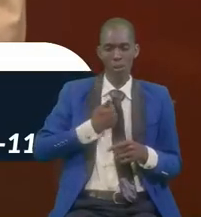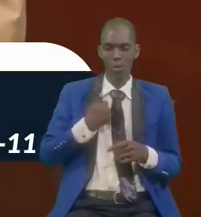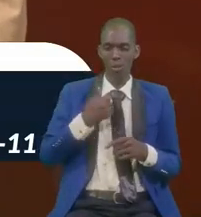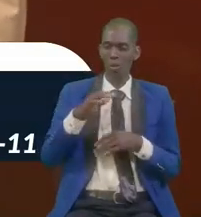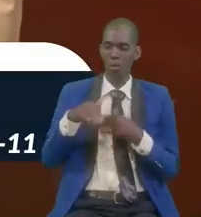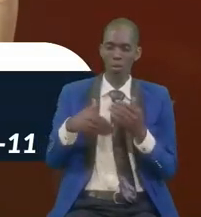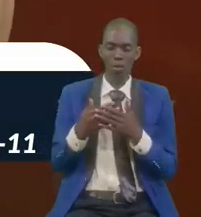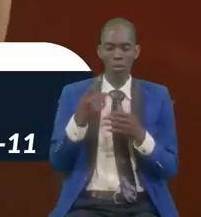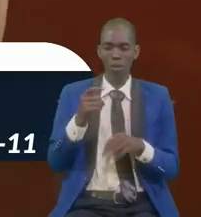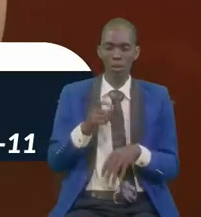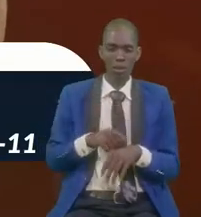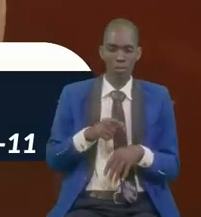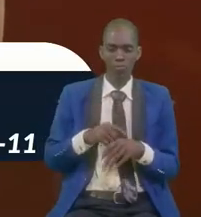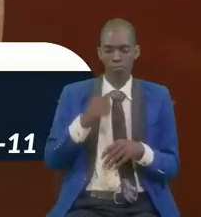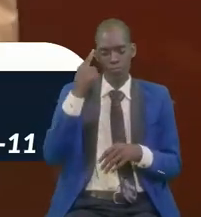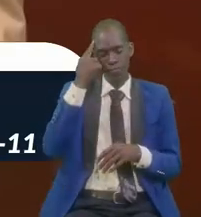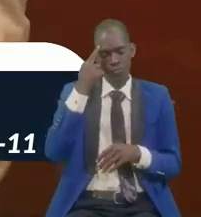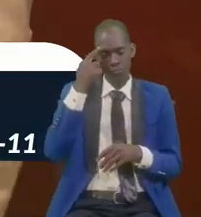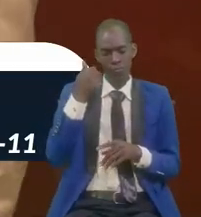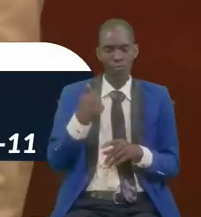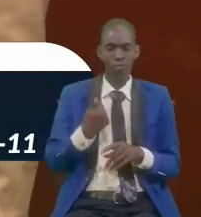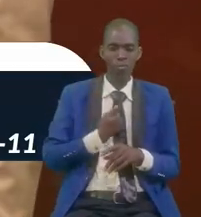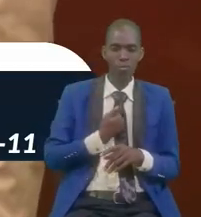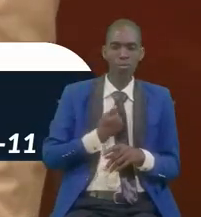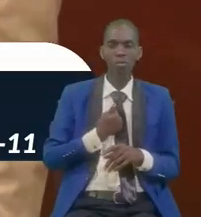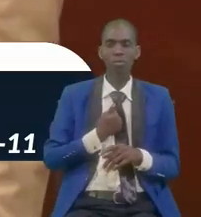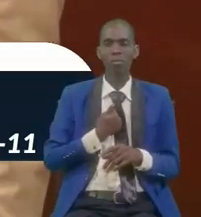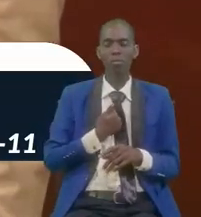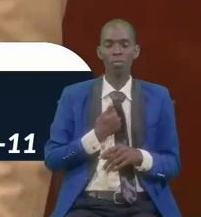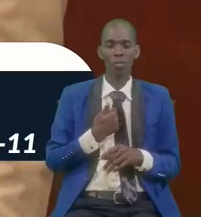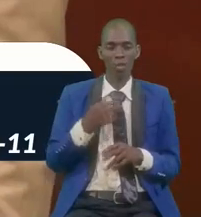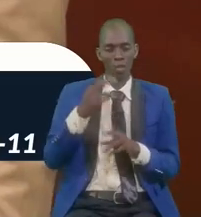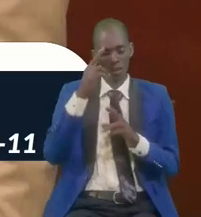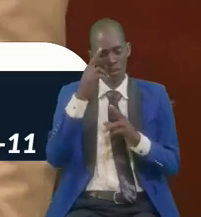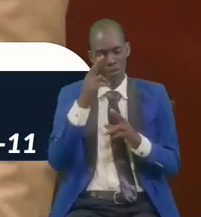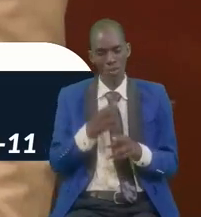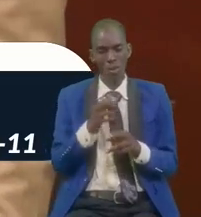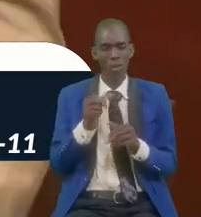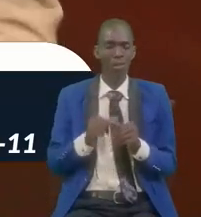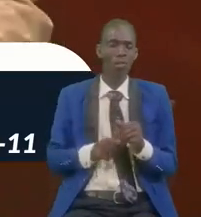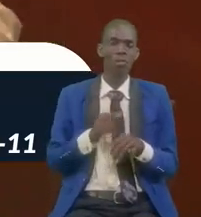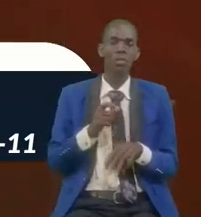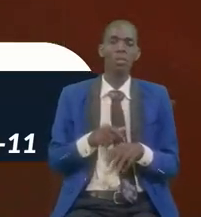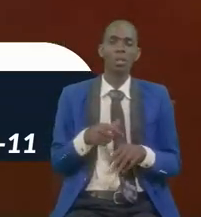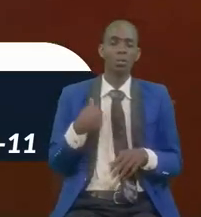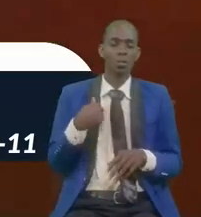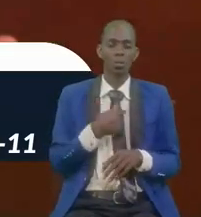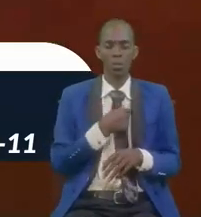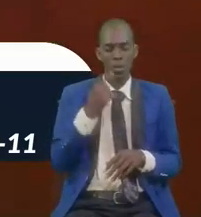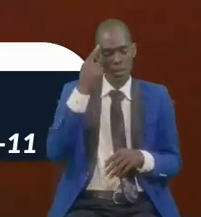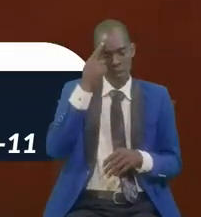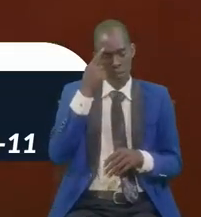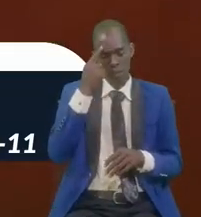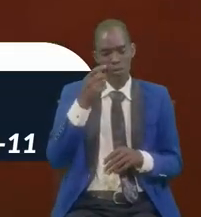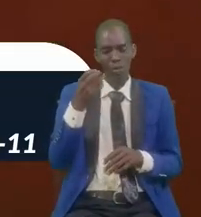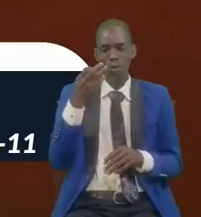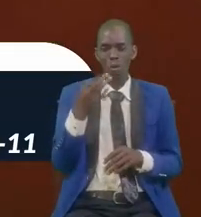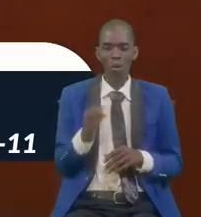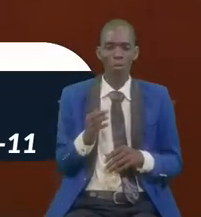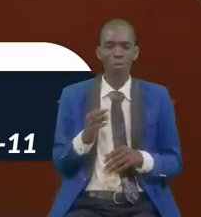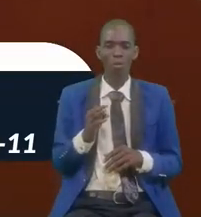tout moment et on pense, on s'élève à tout moment et on pense à soi